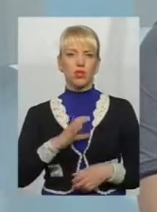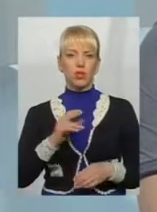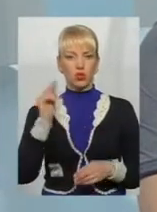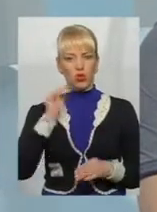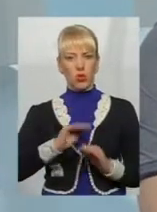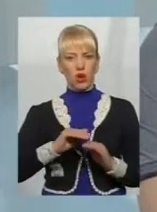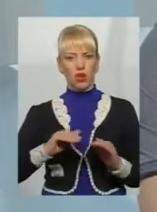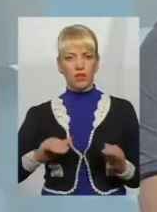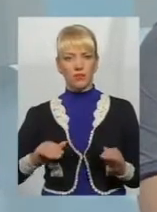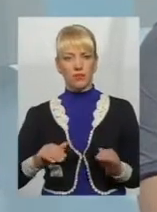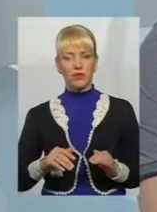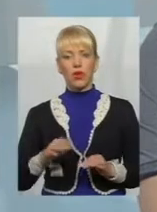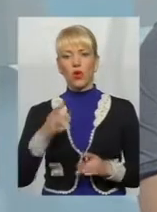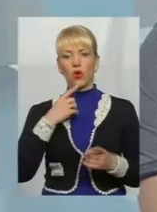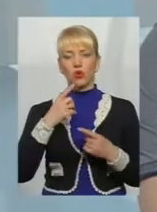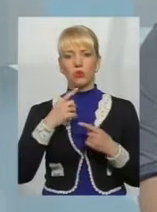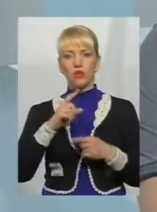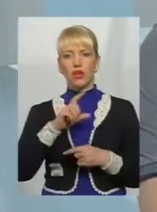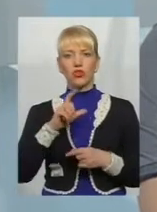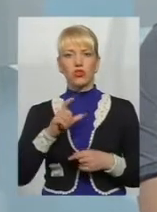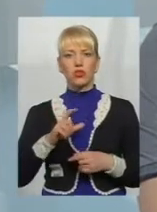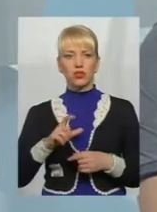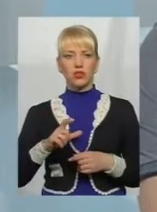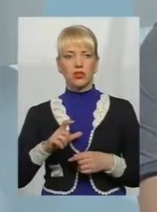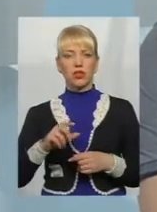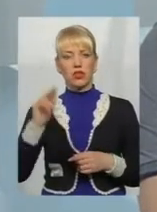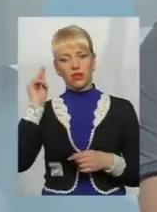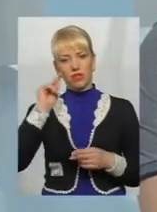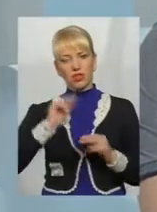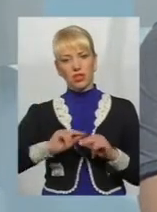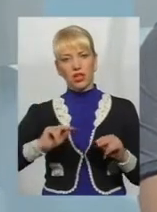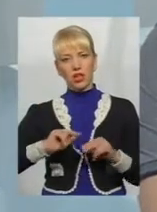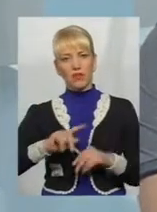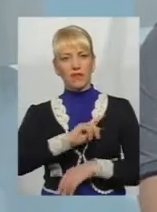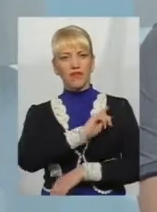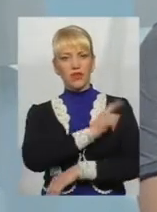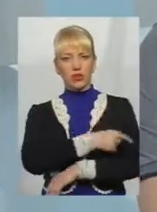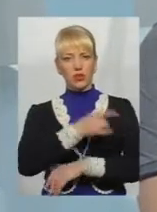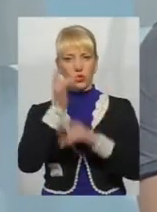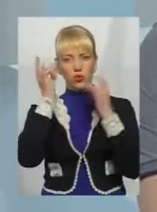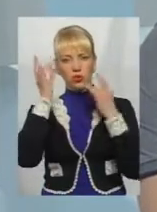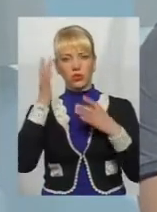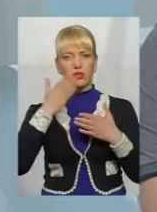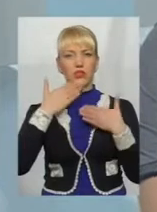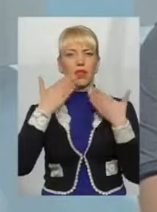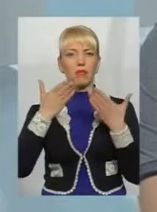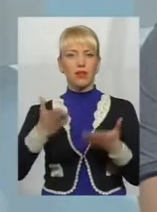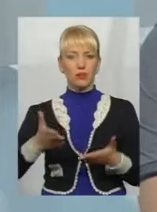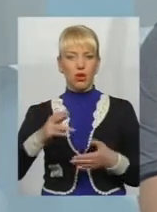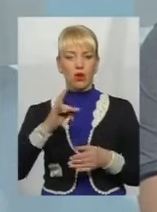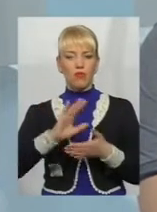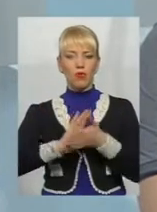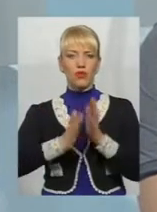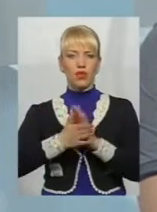школярів, розмовляючи з вчителями фізичної культури, запитую про стан,